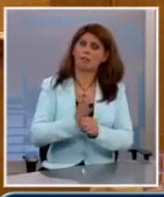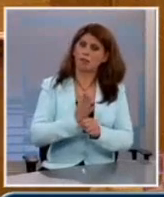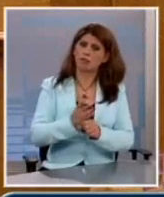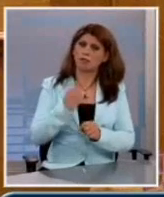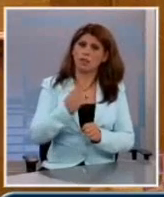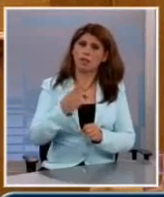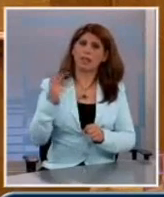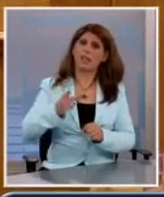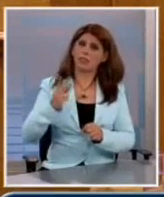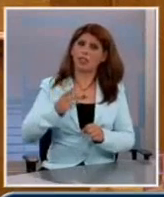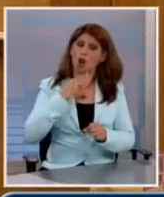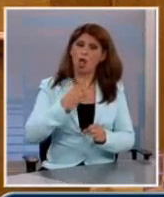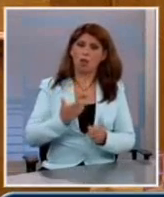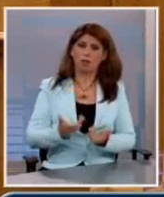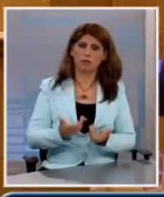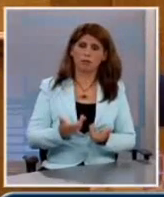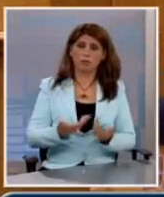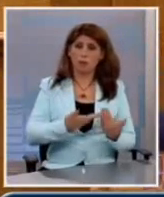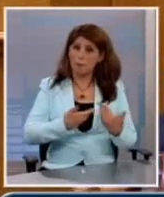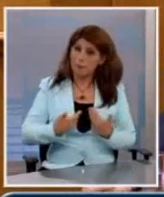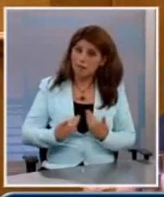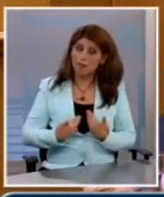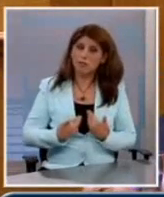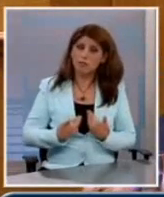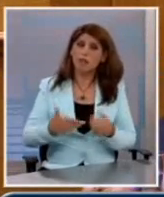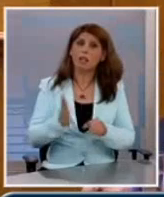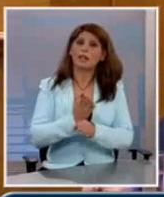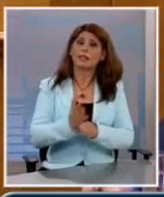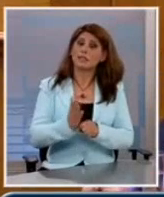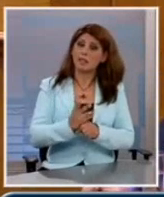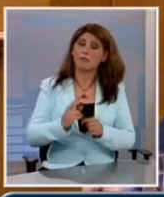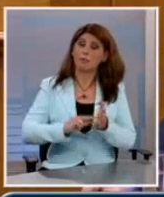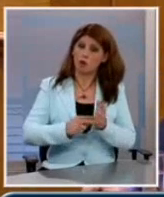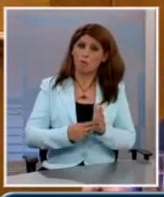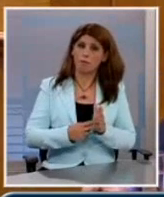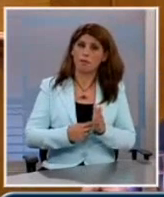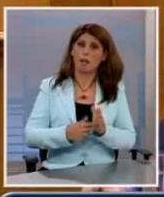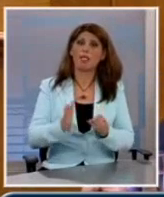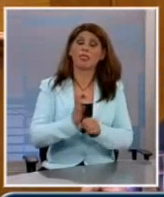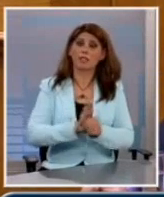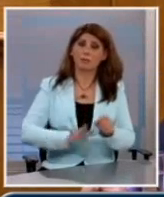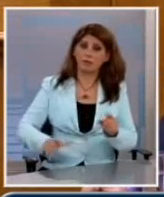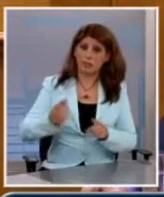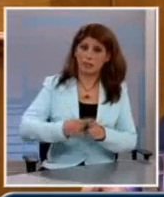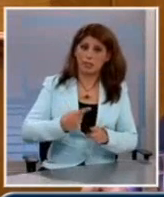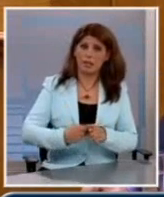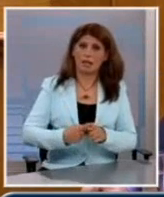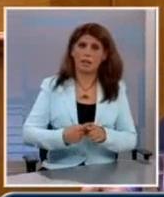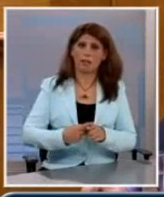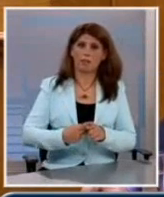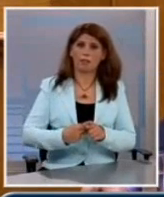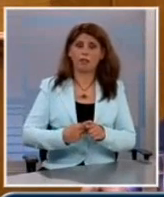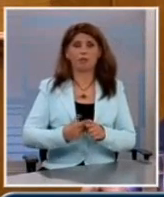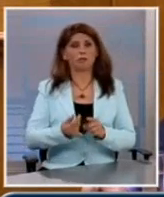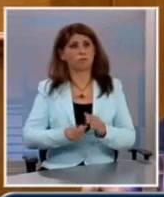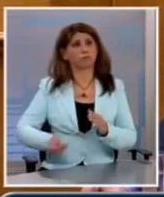να κινδυνολογούν. Ότι εμείς καταστρέψαμε την οικονομία, διαλύσαμε τη χώρα, ξοκύλαμε το ασφαλιστικό.